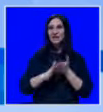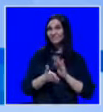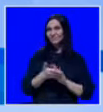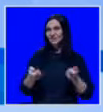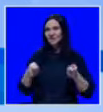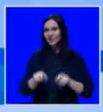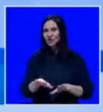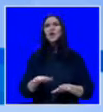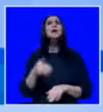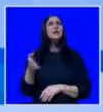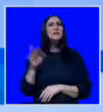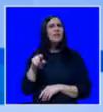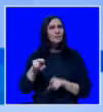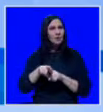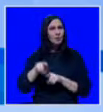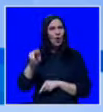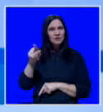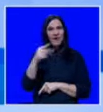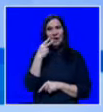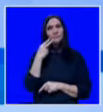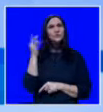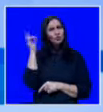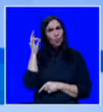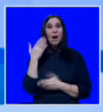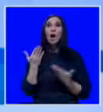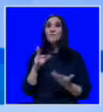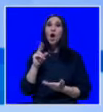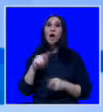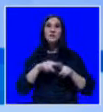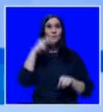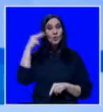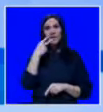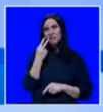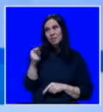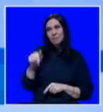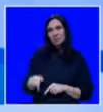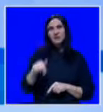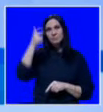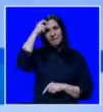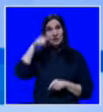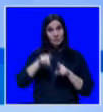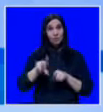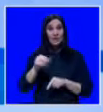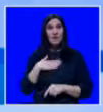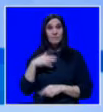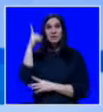това, чухме какво каза прокуратурата. Виждаме, че днес МВР също казва, че има сигнали свързани